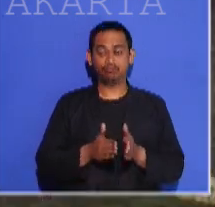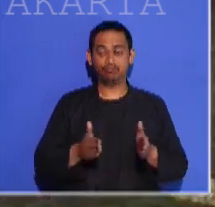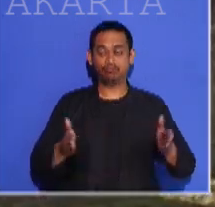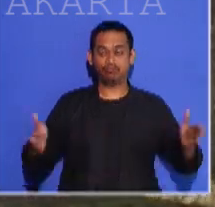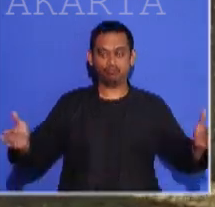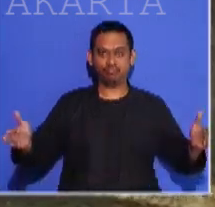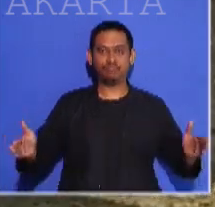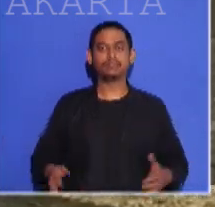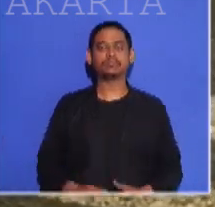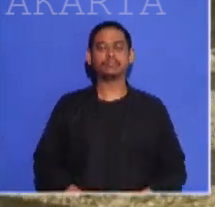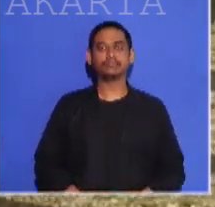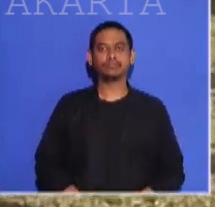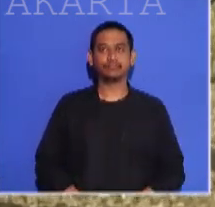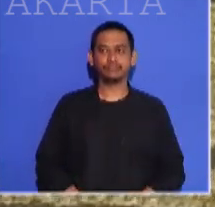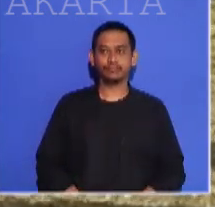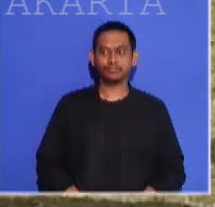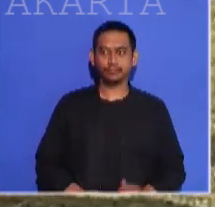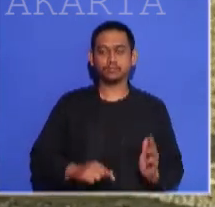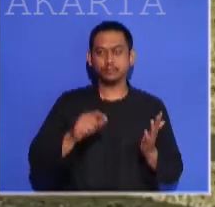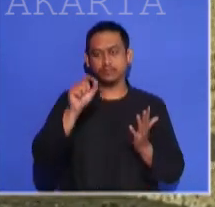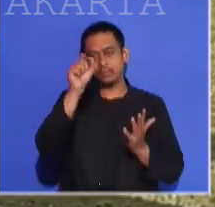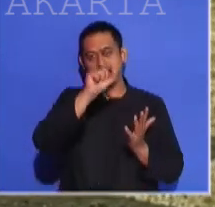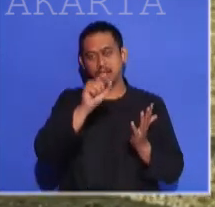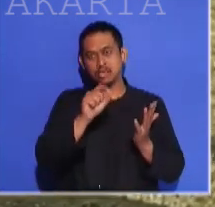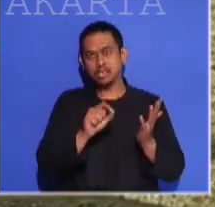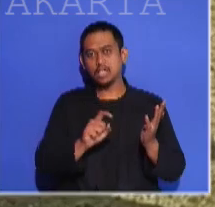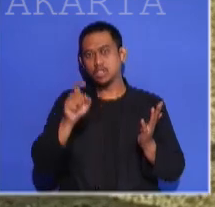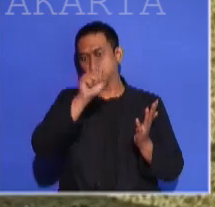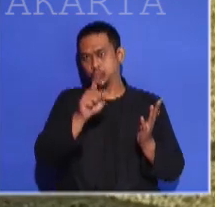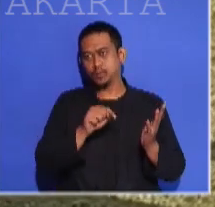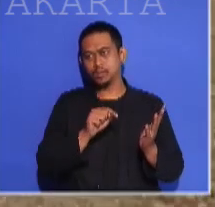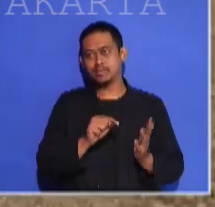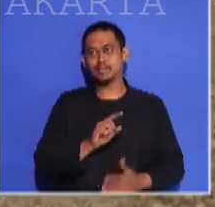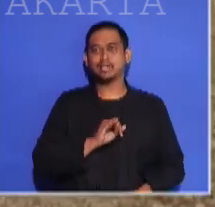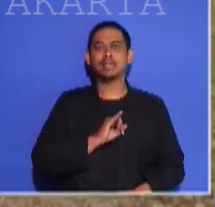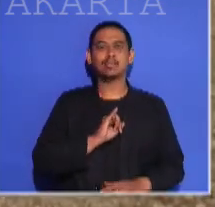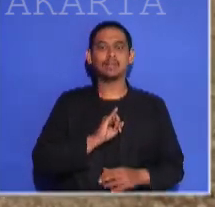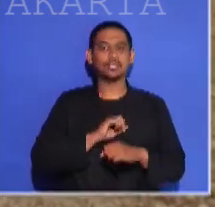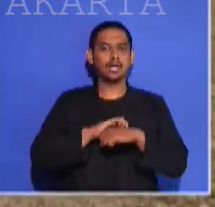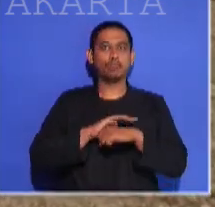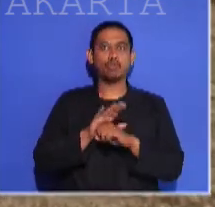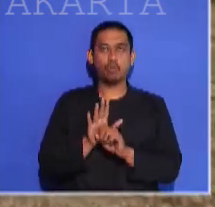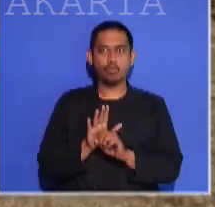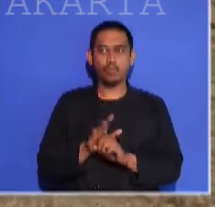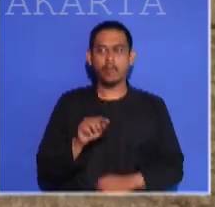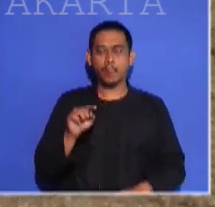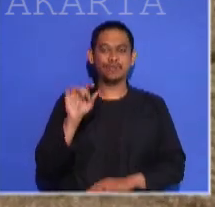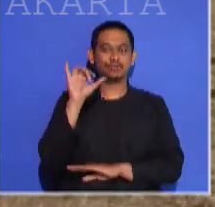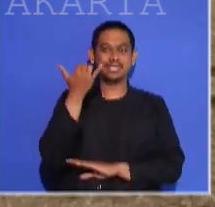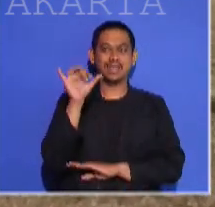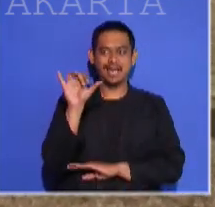kita batik sendiri dipilih karena merupakan salah satu identitas Kulon Progo yang menjadi bagian dari Daerah Istimewa Yogyakarta